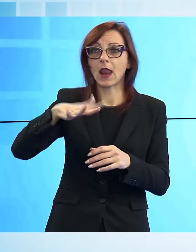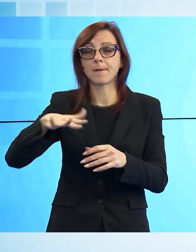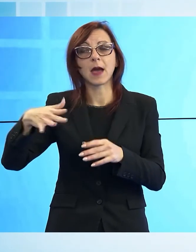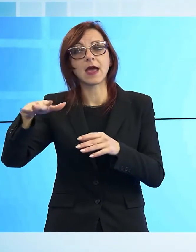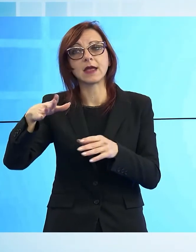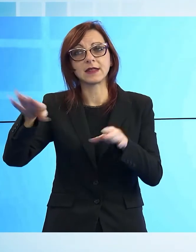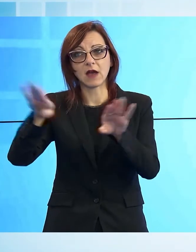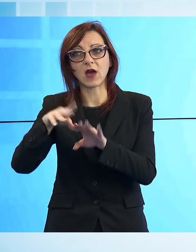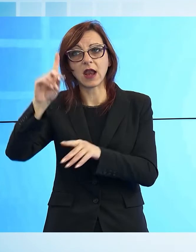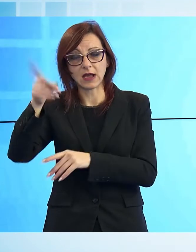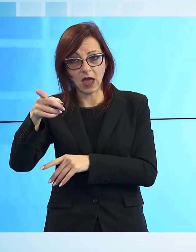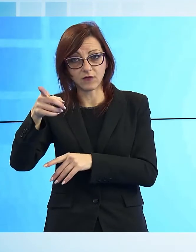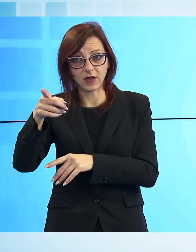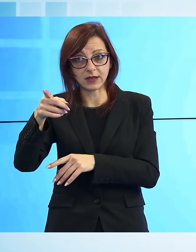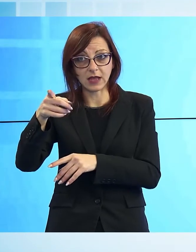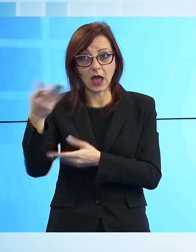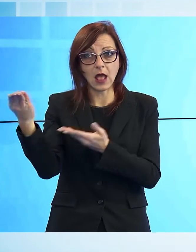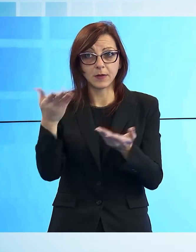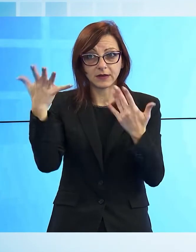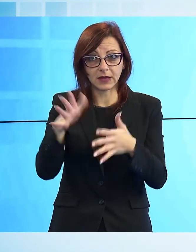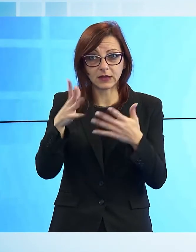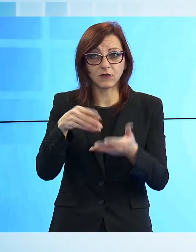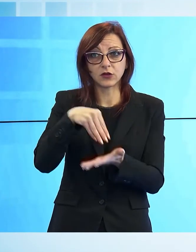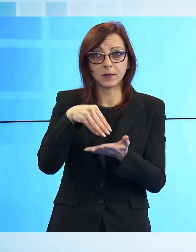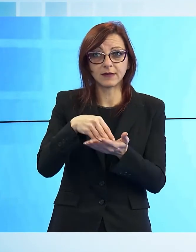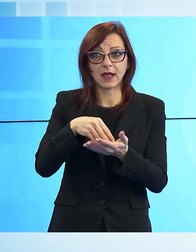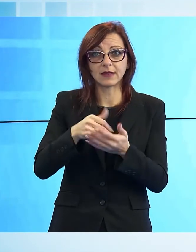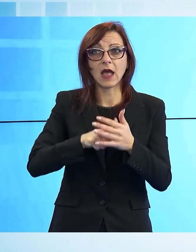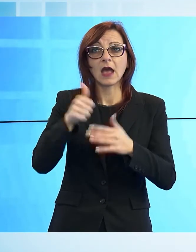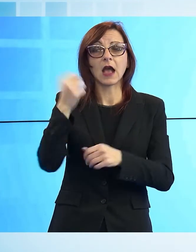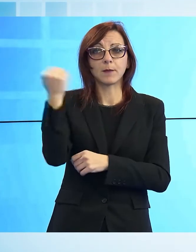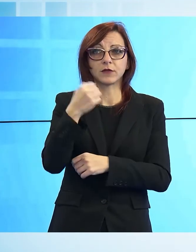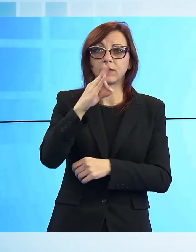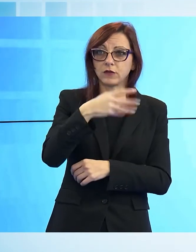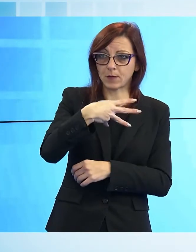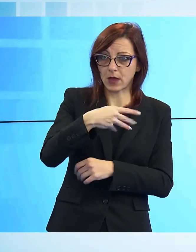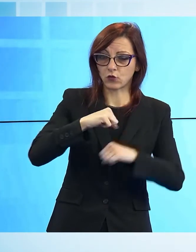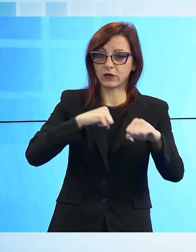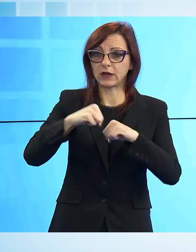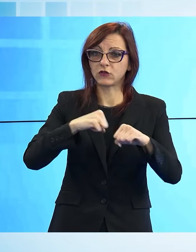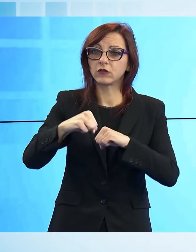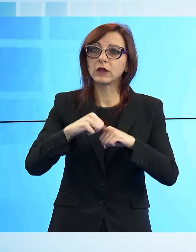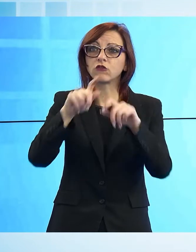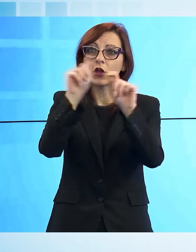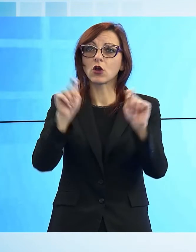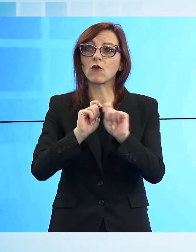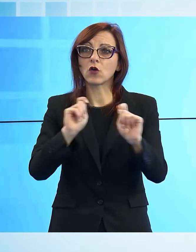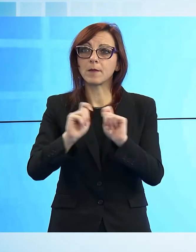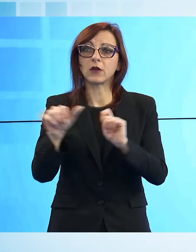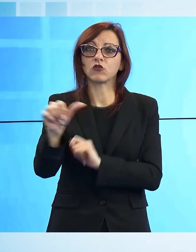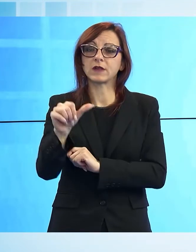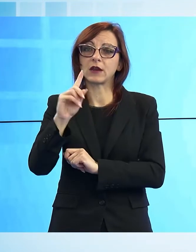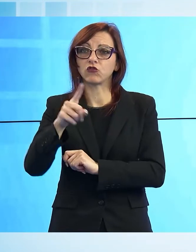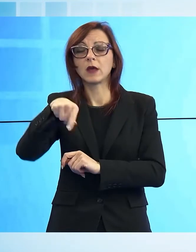alla presenza del caposervizio del quotidiano Francesco Meucci, della direttrice di Confcommercio Sara Giovannini e del